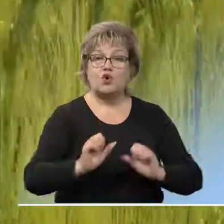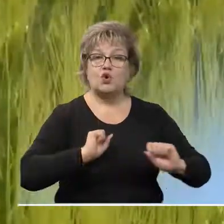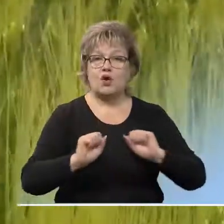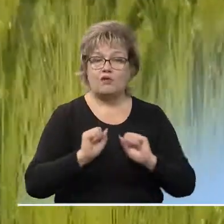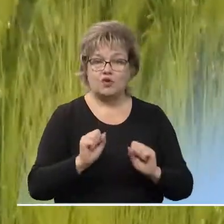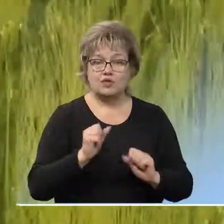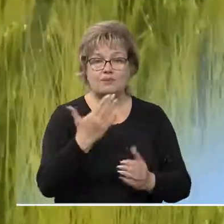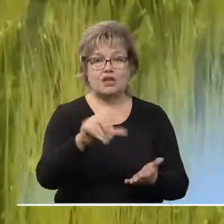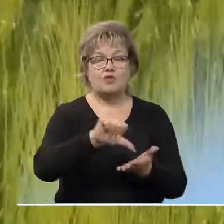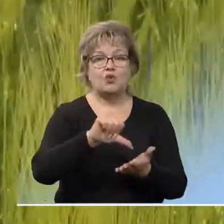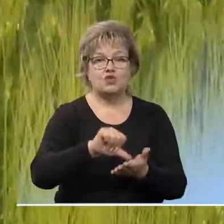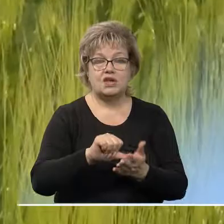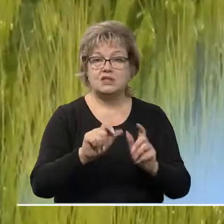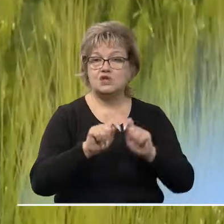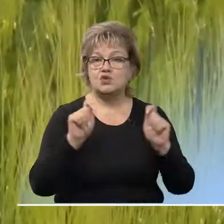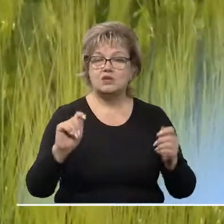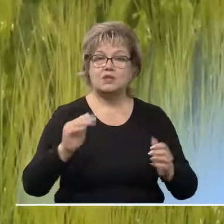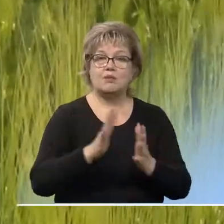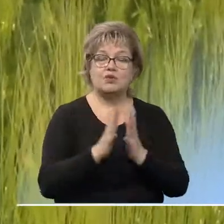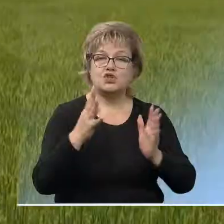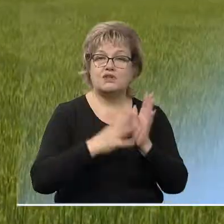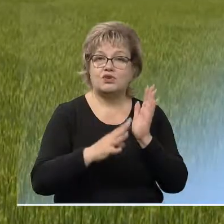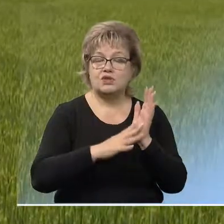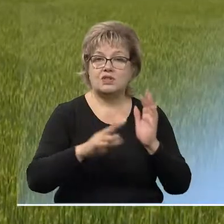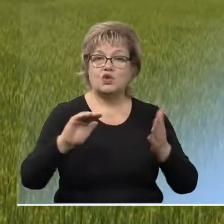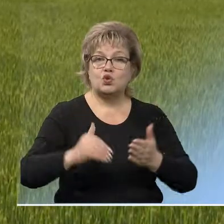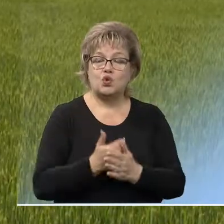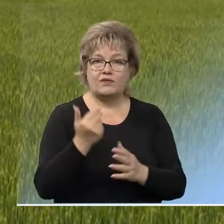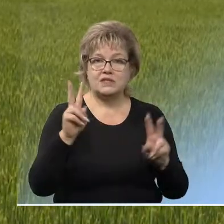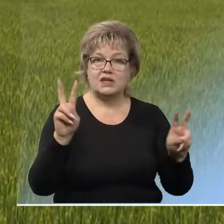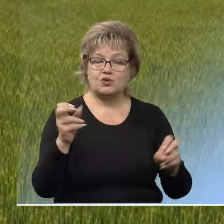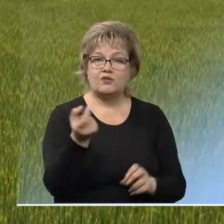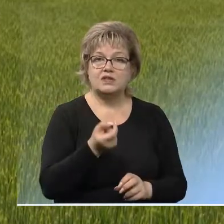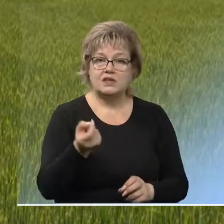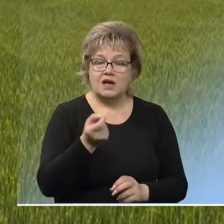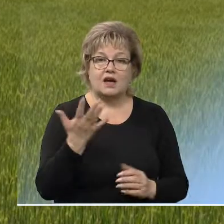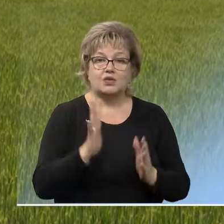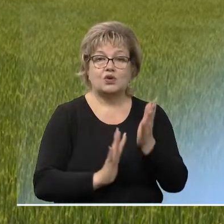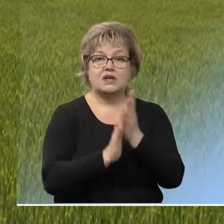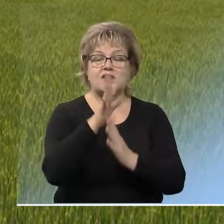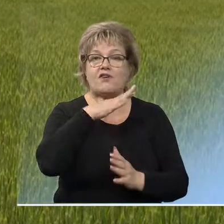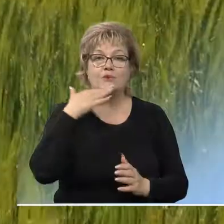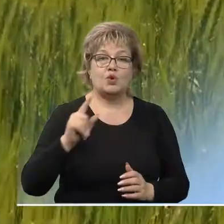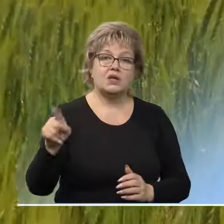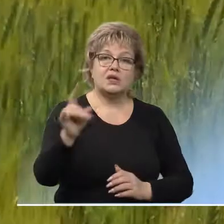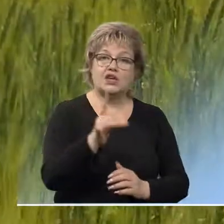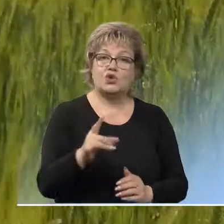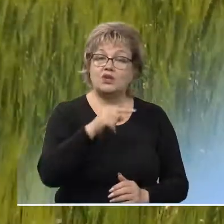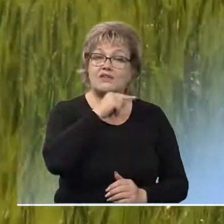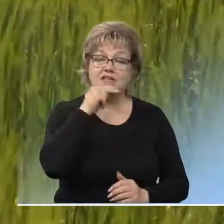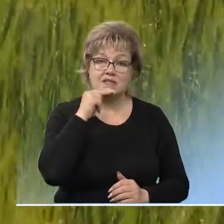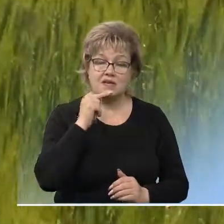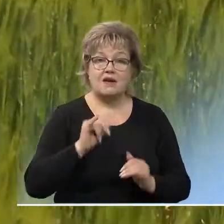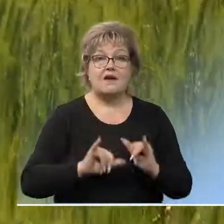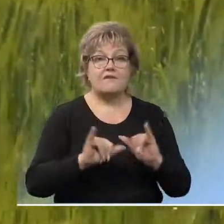его руководством и при его участии созданы свыше 90 новых сортов пшеницы и тритикали, которые колосятся во многих регионах